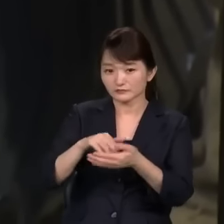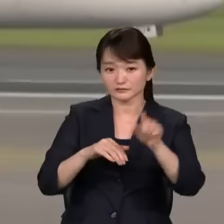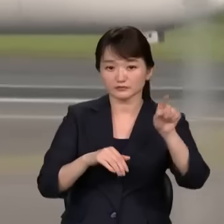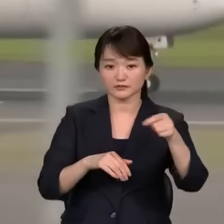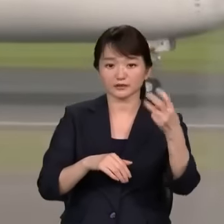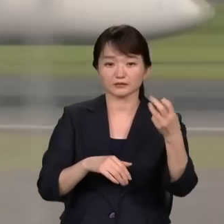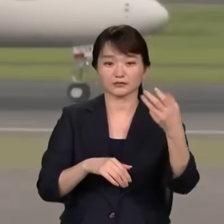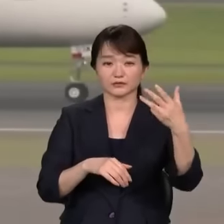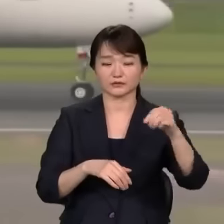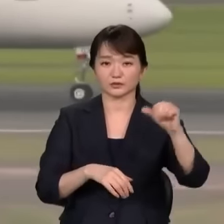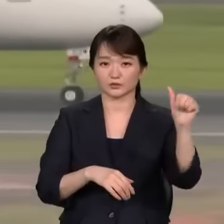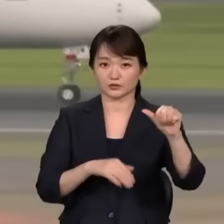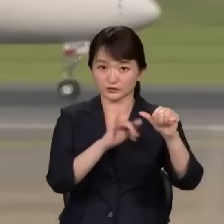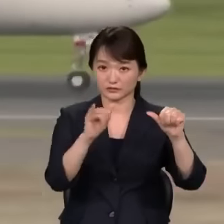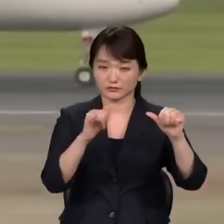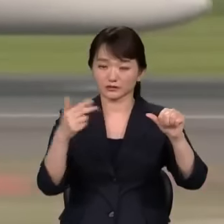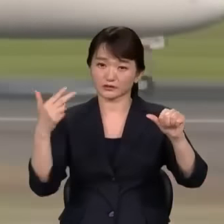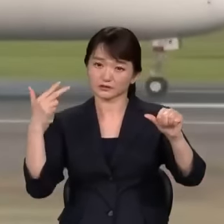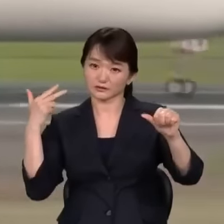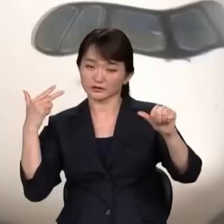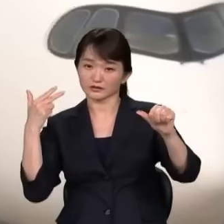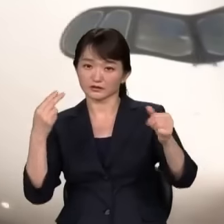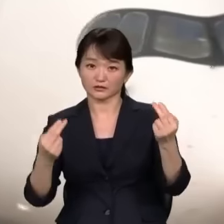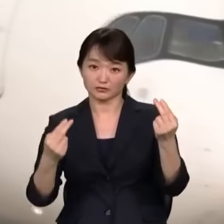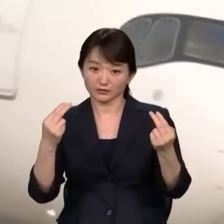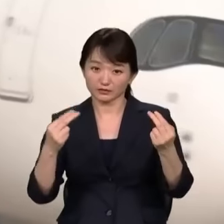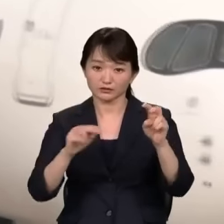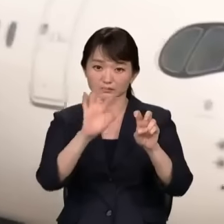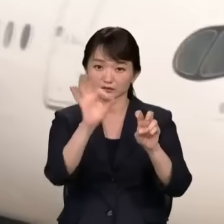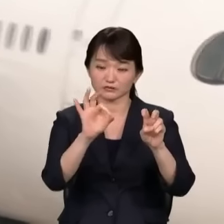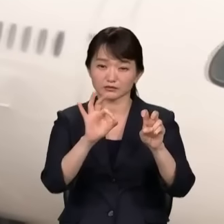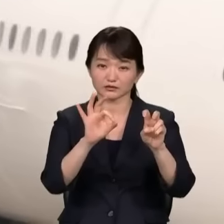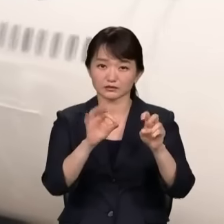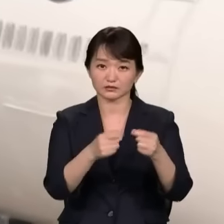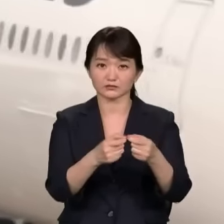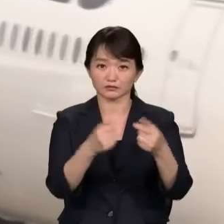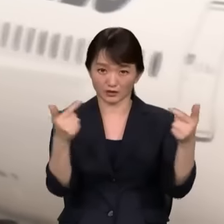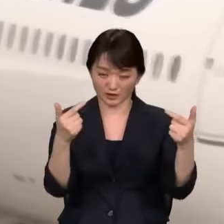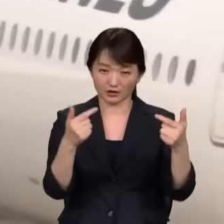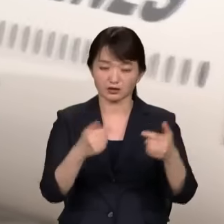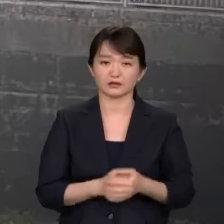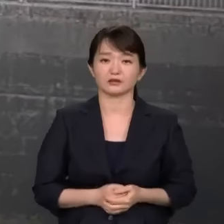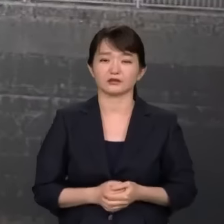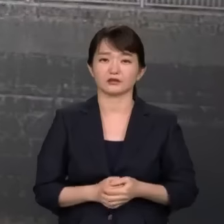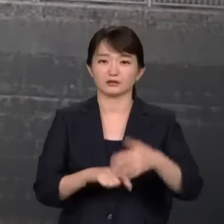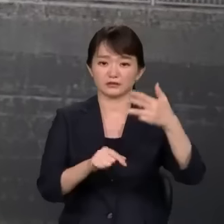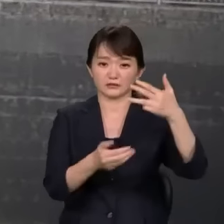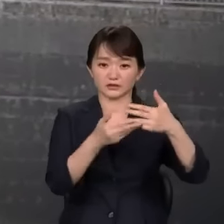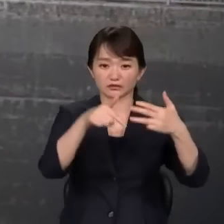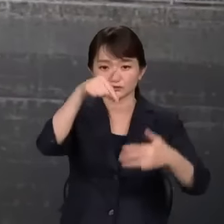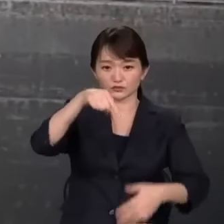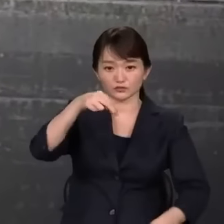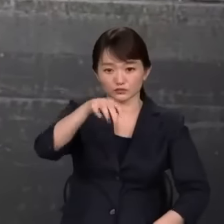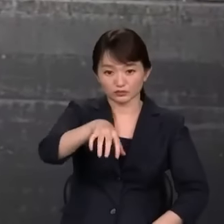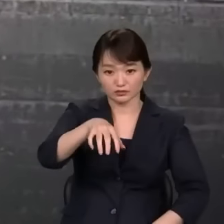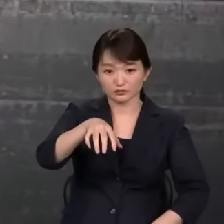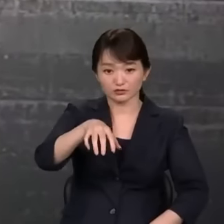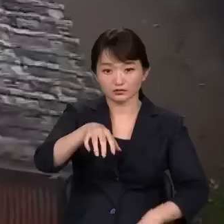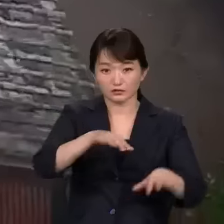138만 5천 명. 지난해 같은 기간보다 20% 넘게 늘었습니다. 이달 초 일본 규슈 남부에서 발생한